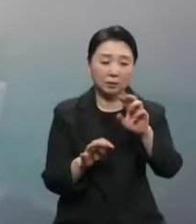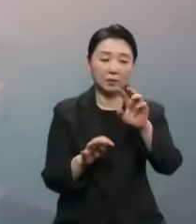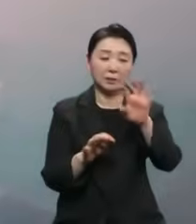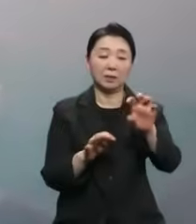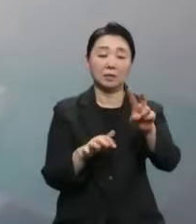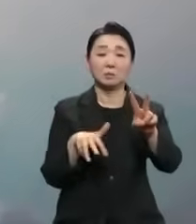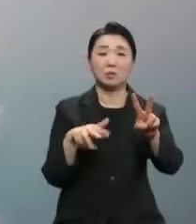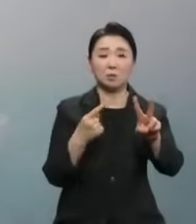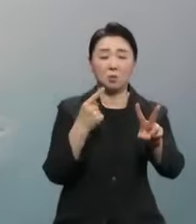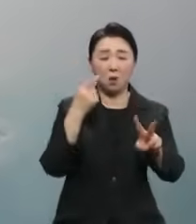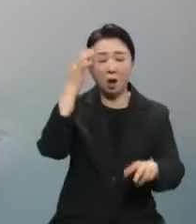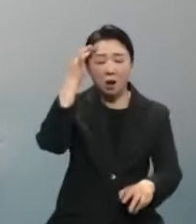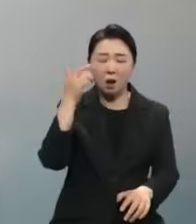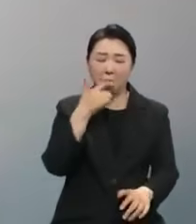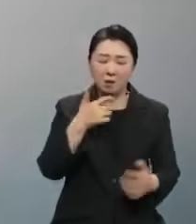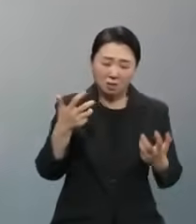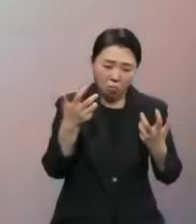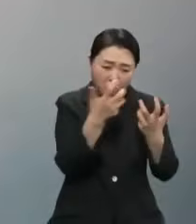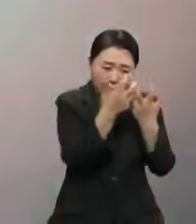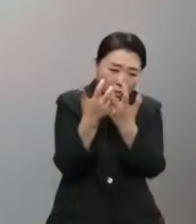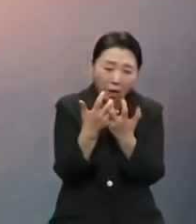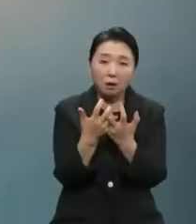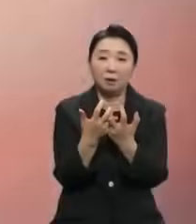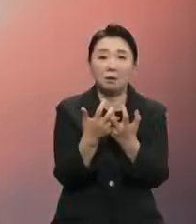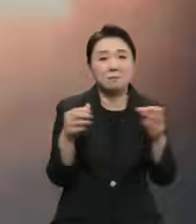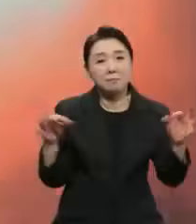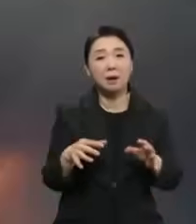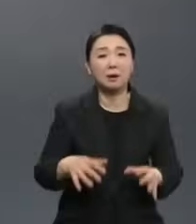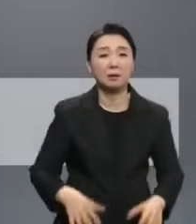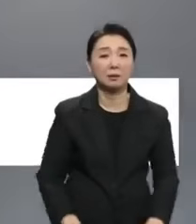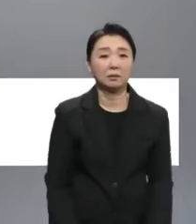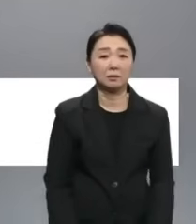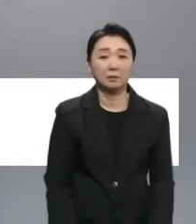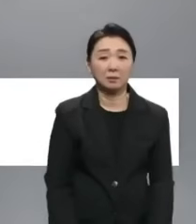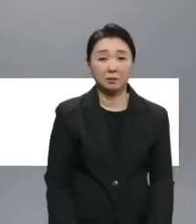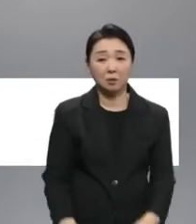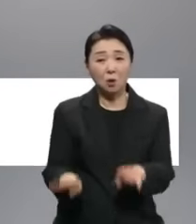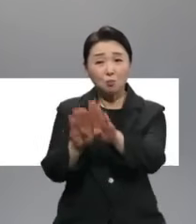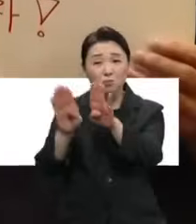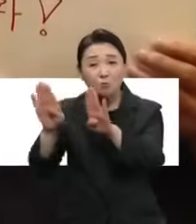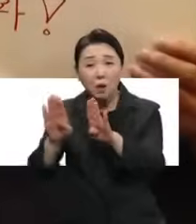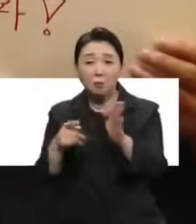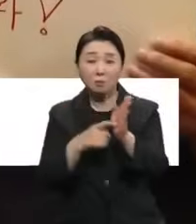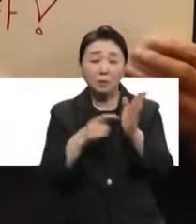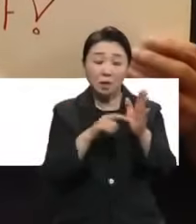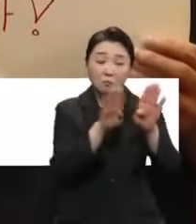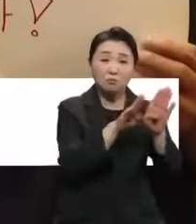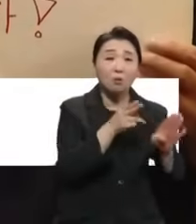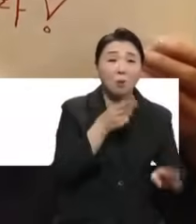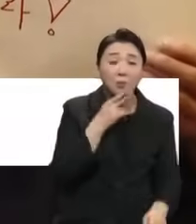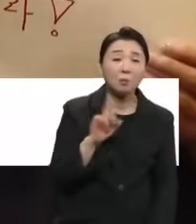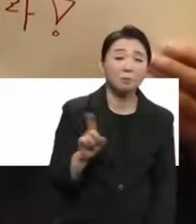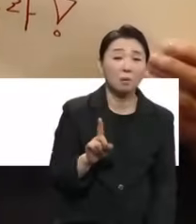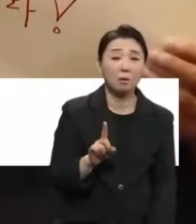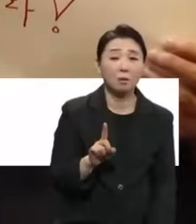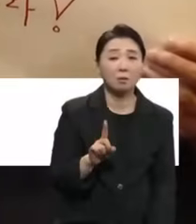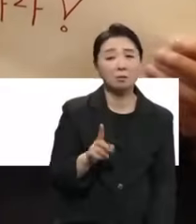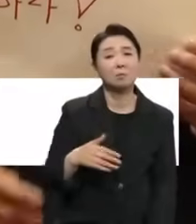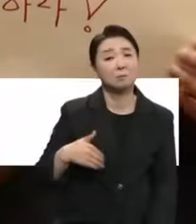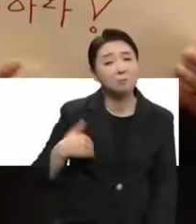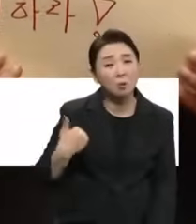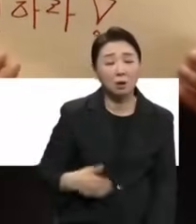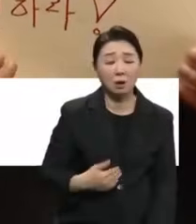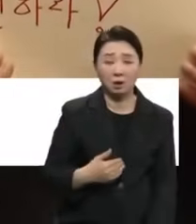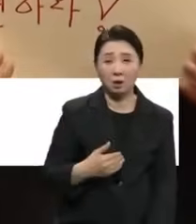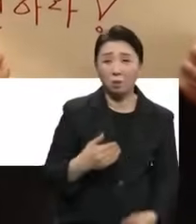이미 검은 연기가 화면을 다 덮었습니다. 출입구 말고 비상구가 실제적으로 없었는지 그걸 아예